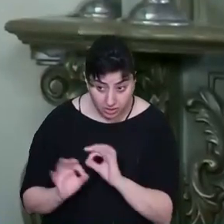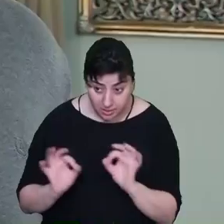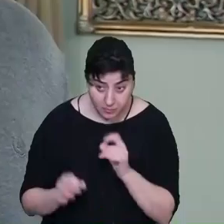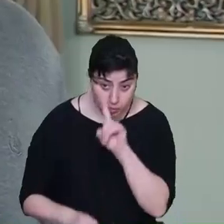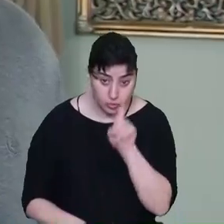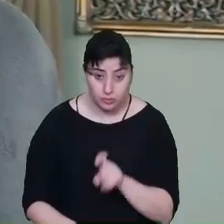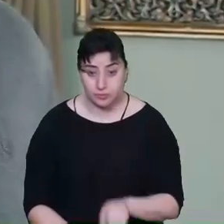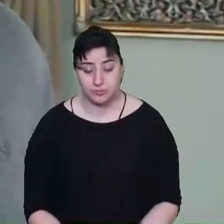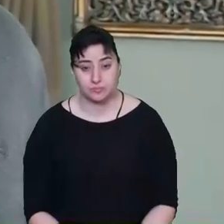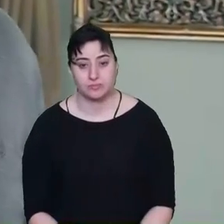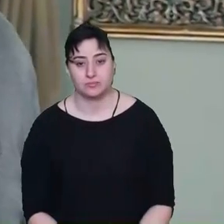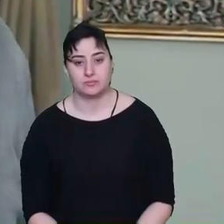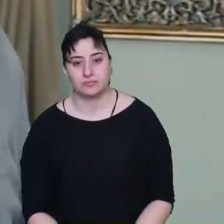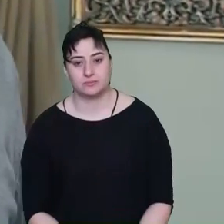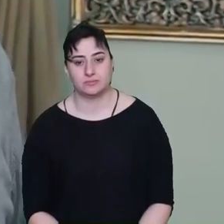mı?